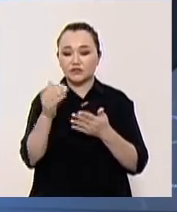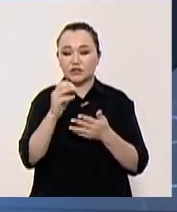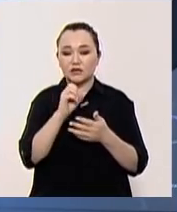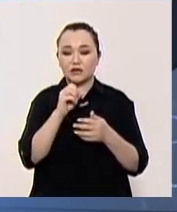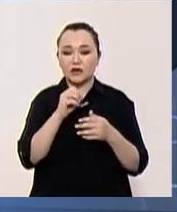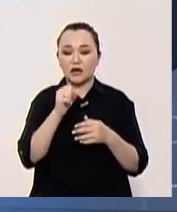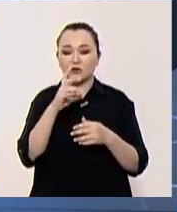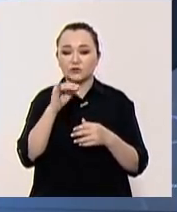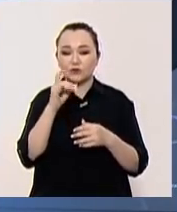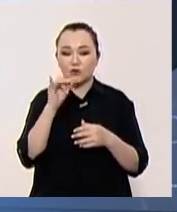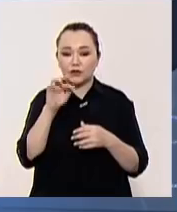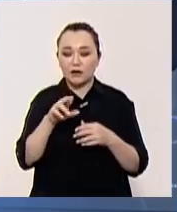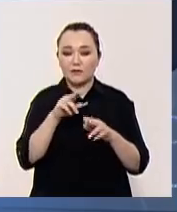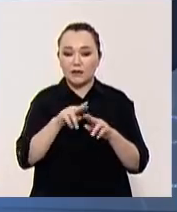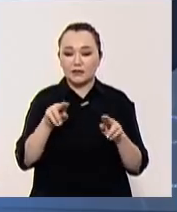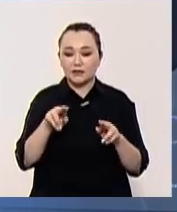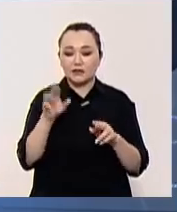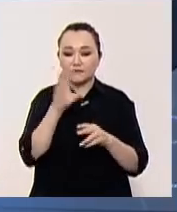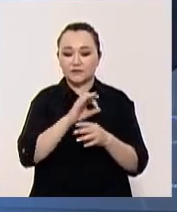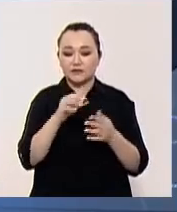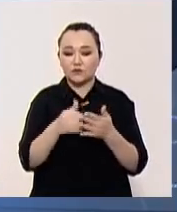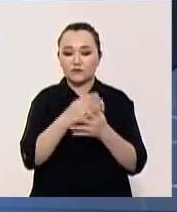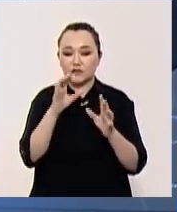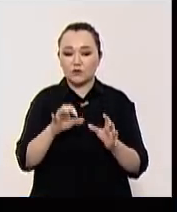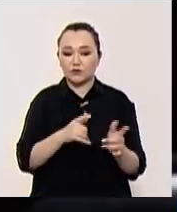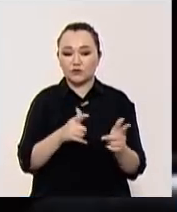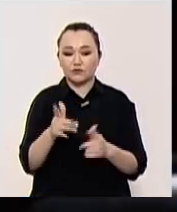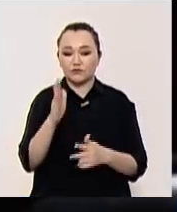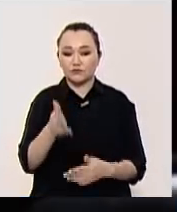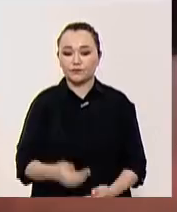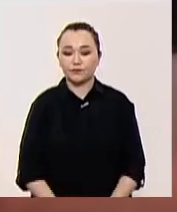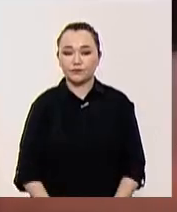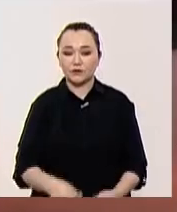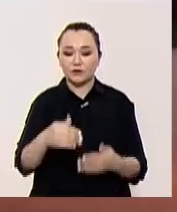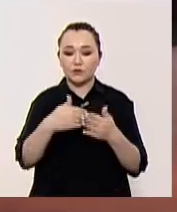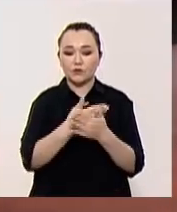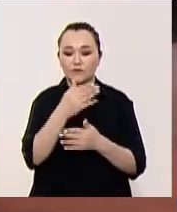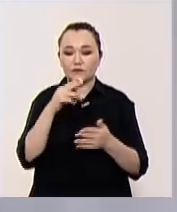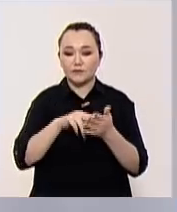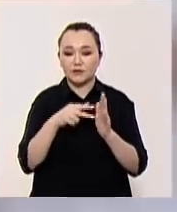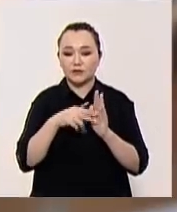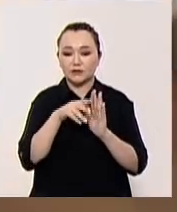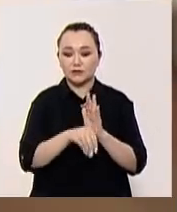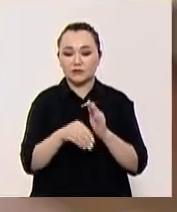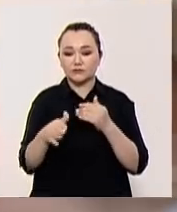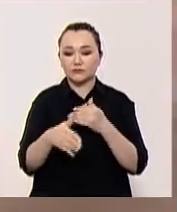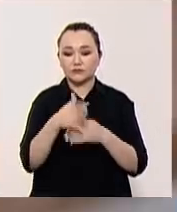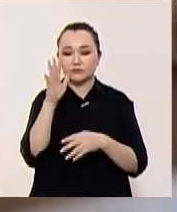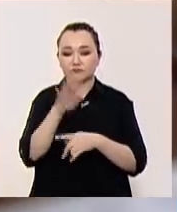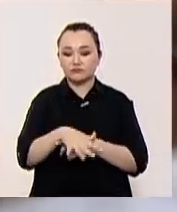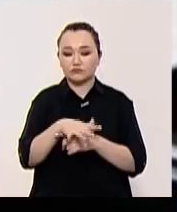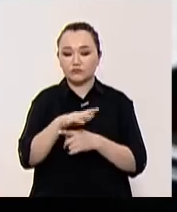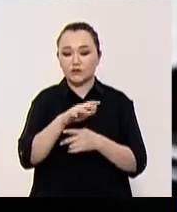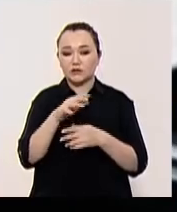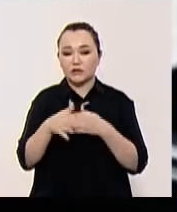палатаға айналдыру тәртібіне қатысты заң жобасы әзірленеді. Жаңа жоспарда өлім жазасын жою туралы